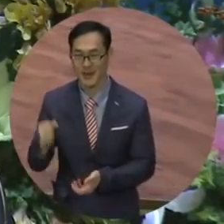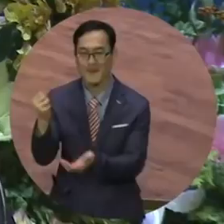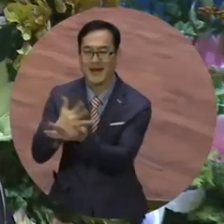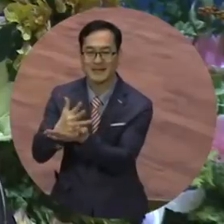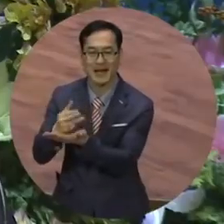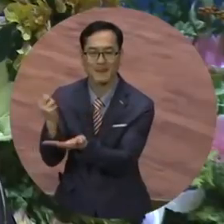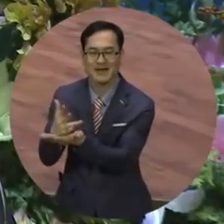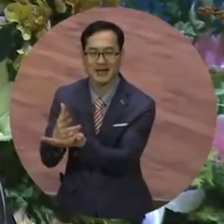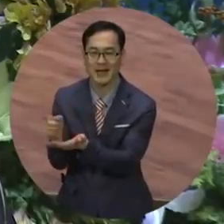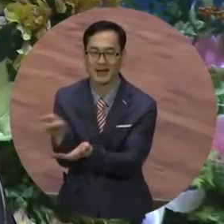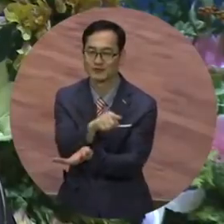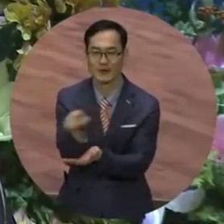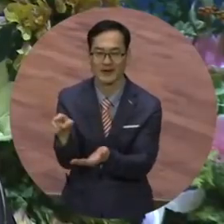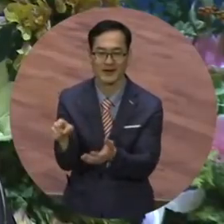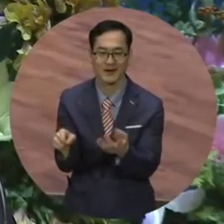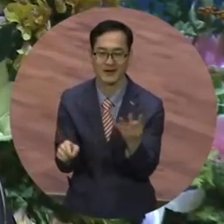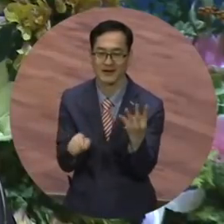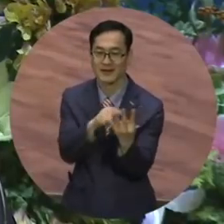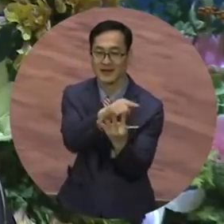있어요.